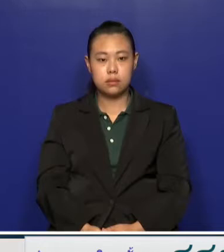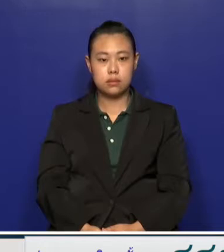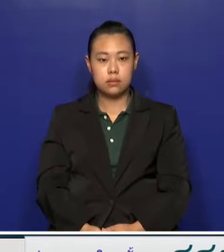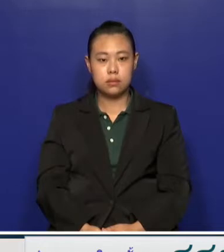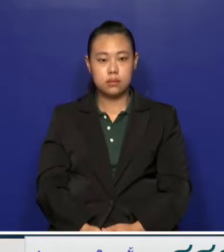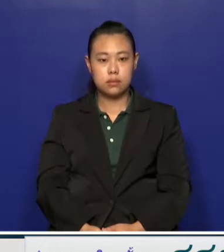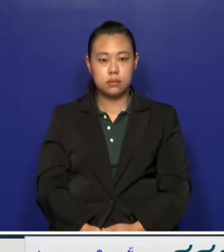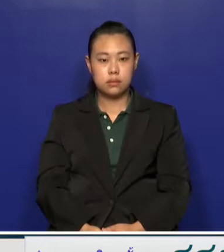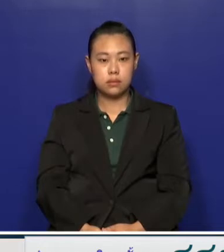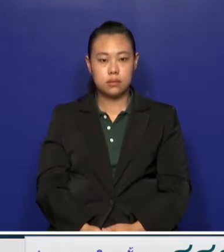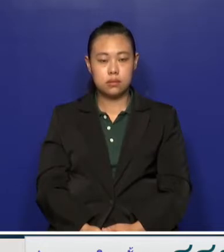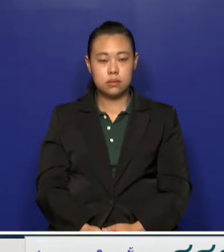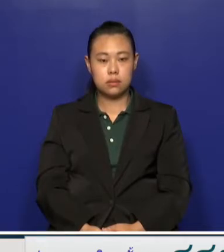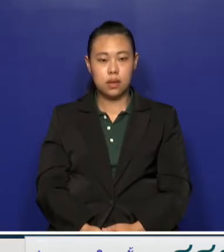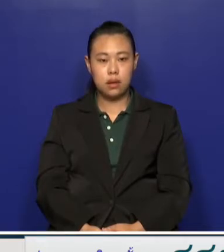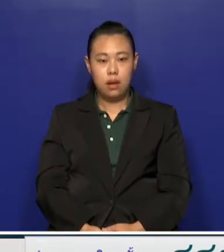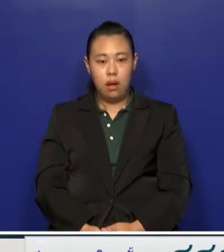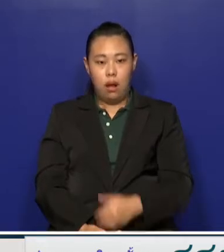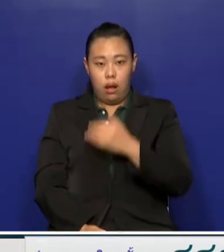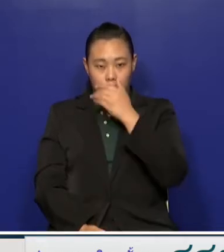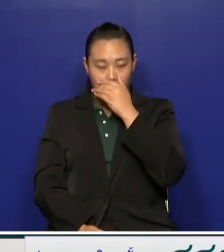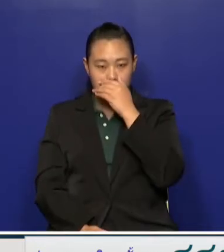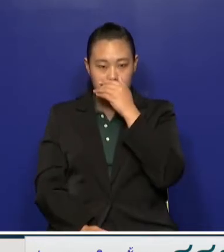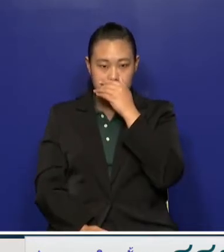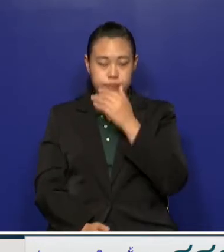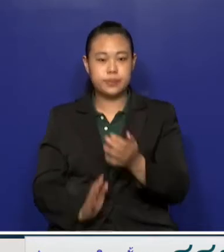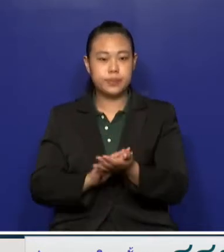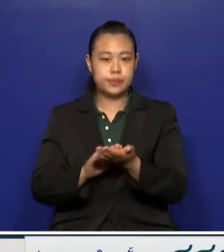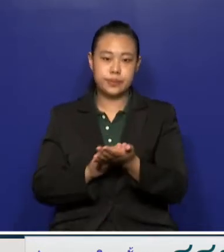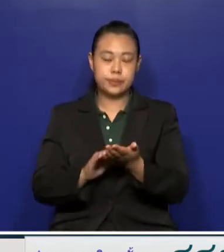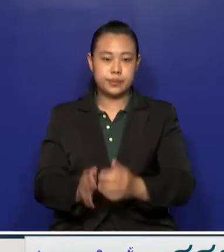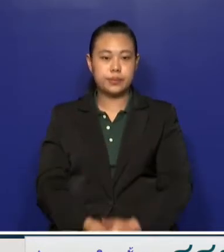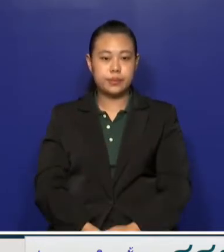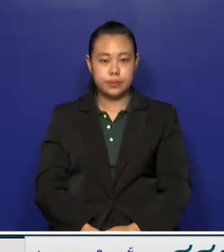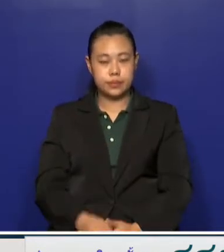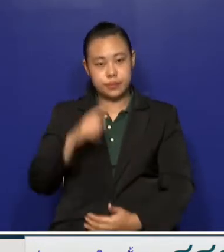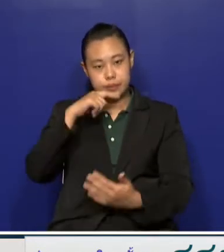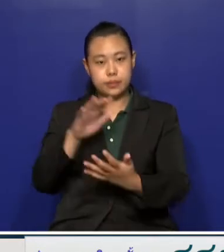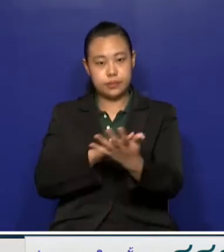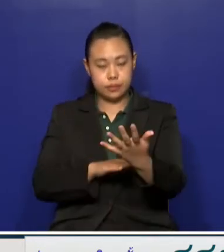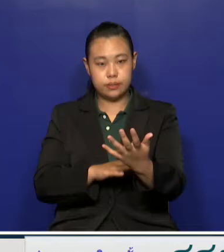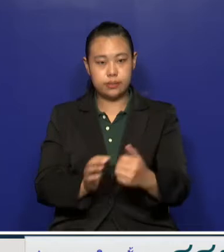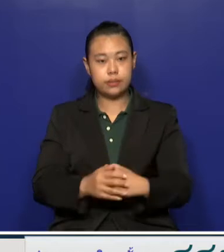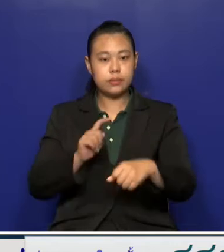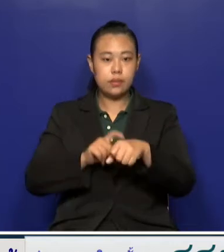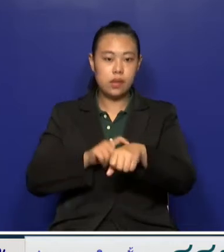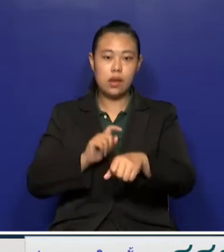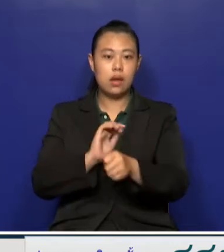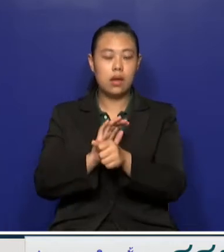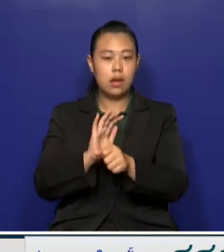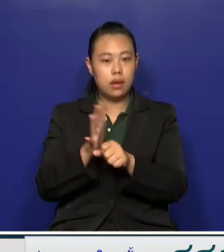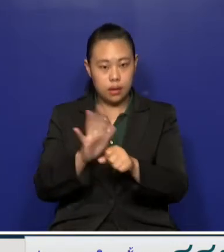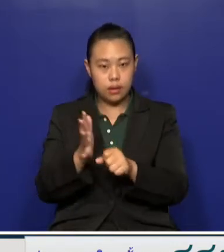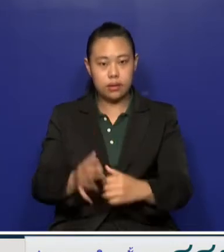ระบุไว้ในด้านการศึกษาอยู่7ด้านด้วยกันนะครับผมจะไม่เอ่ยเพราะเวลาไม่พอครับแต่ใน